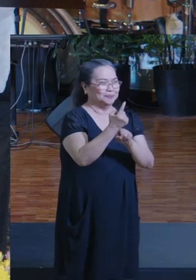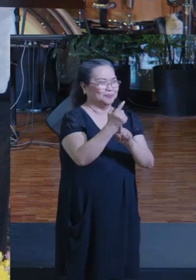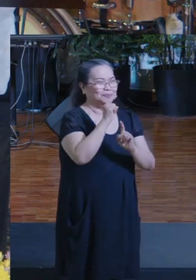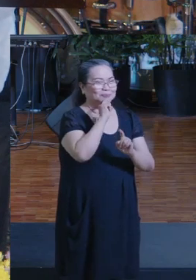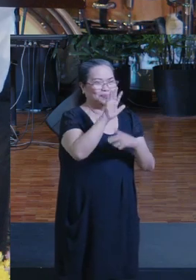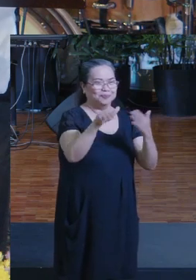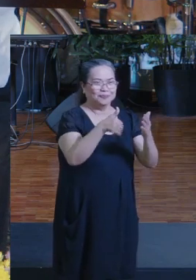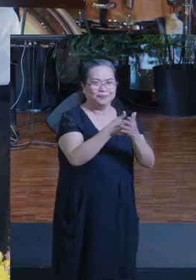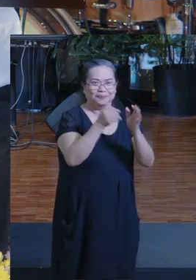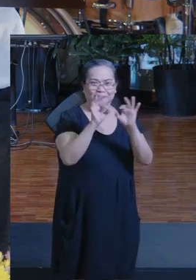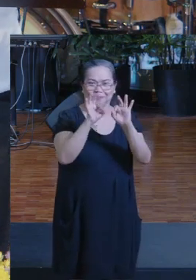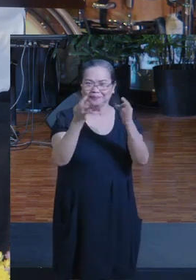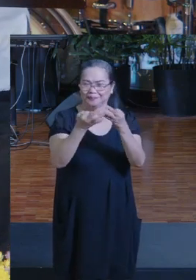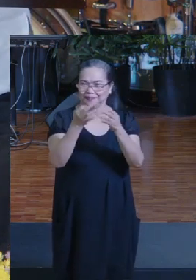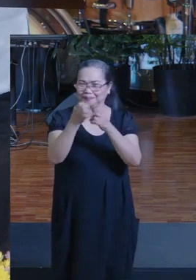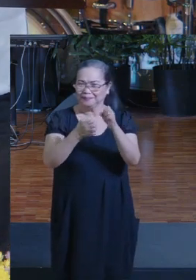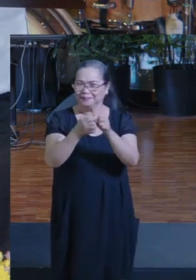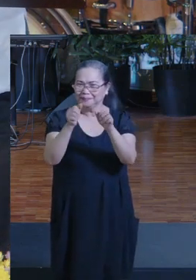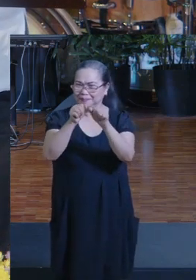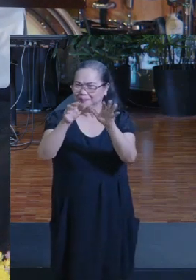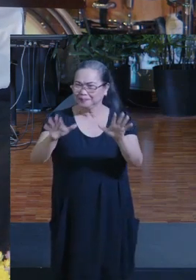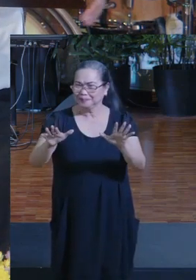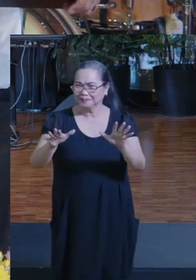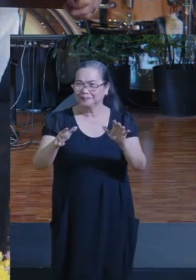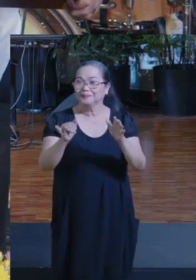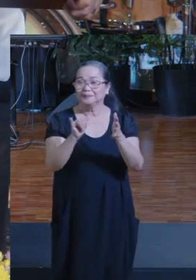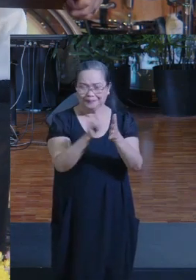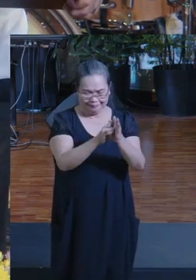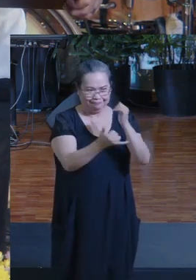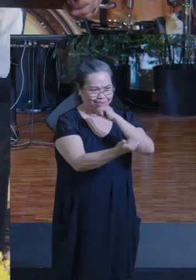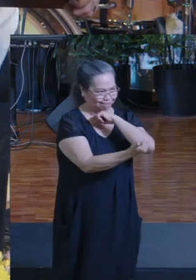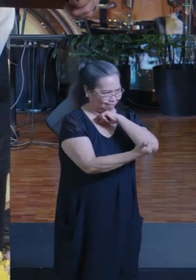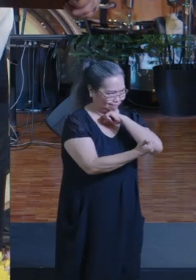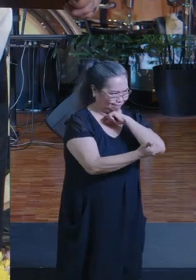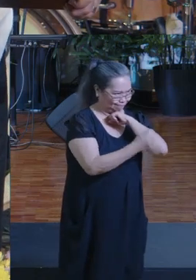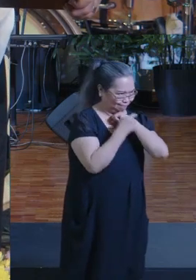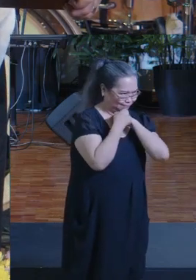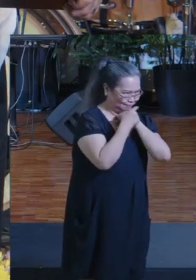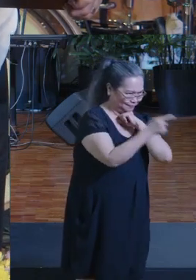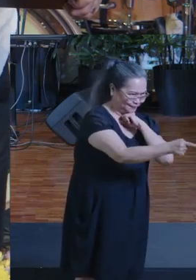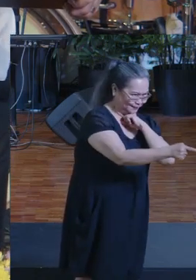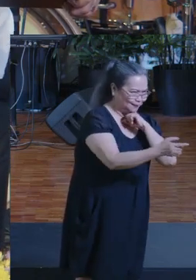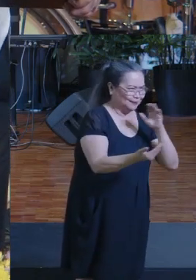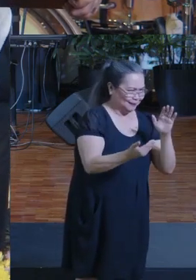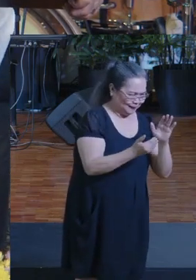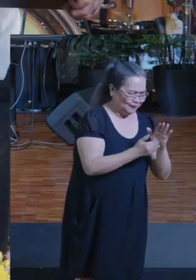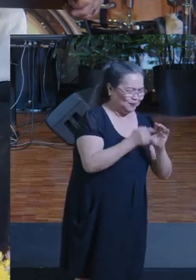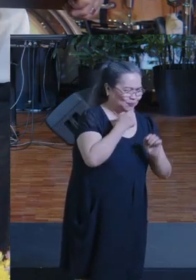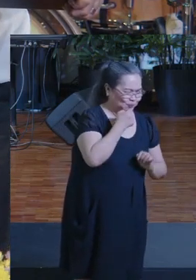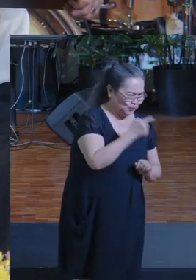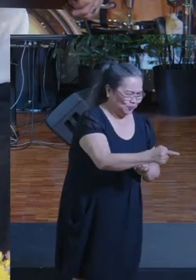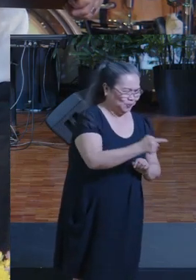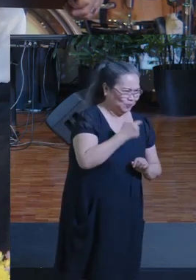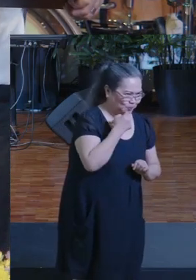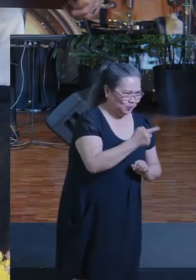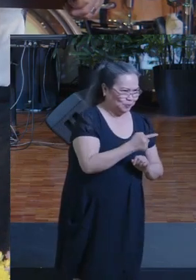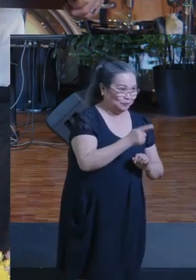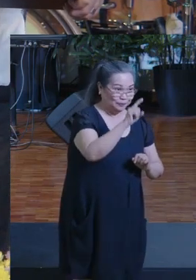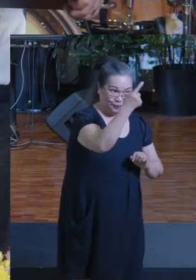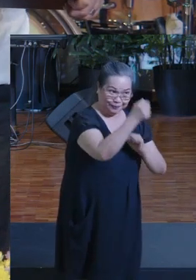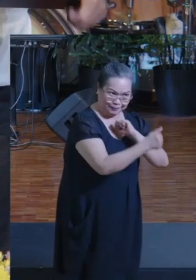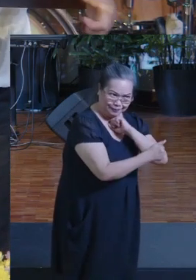shall all the families of the earth be blessed. Si Jacob yun. Sa kanya huling inulit ng Panginoon ang kanyang